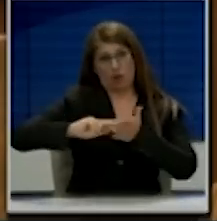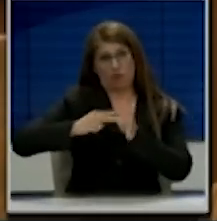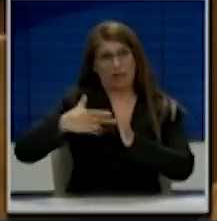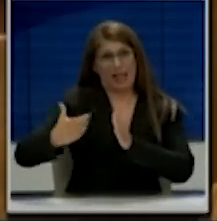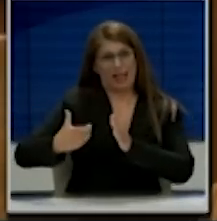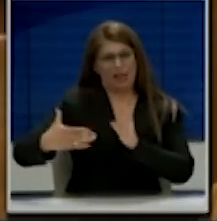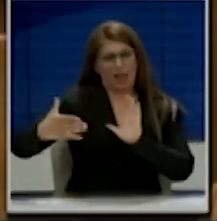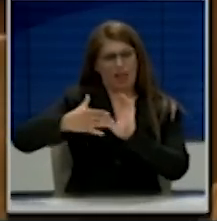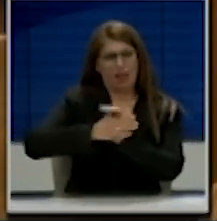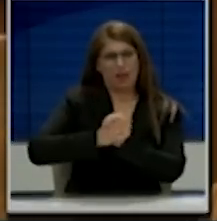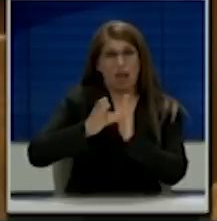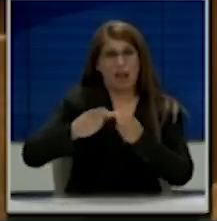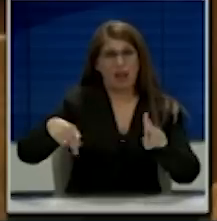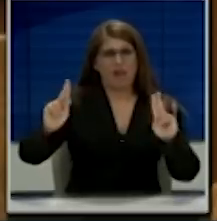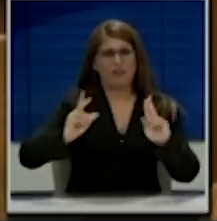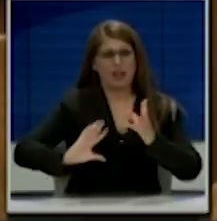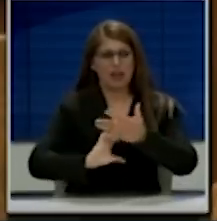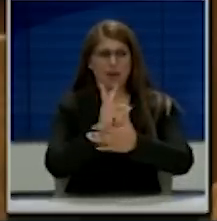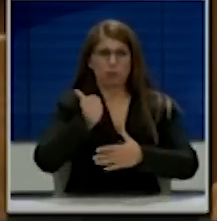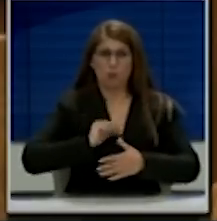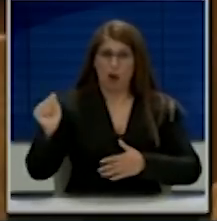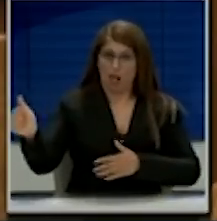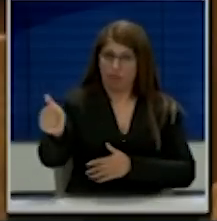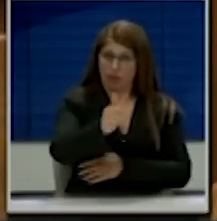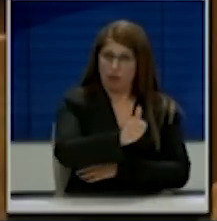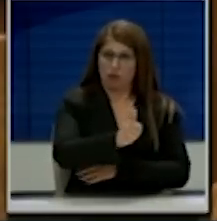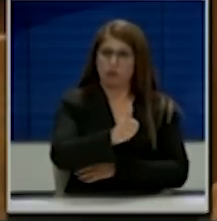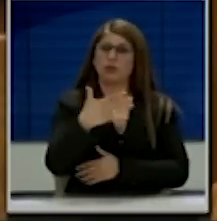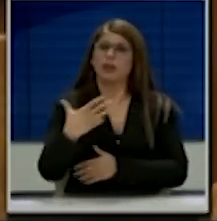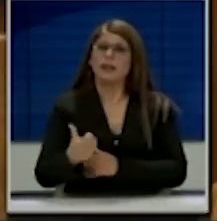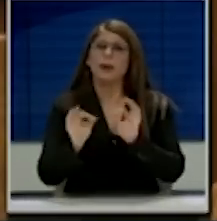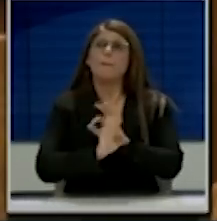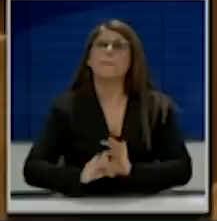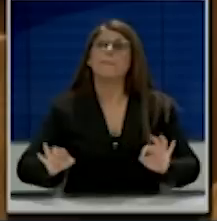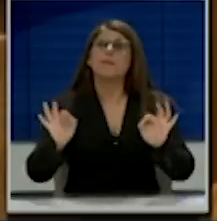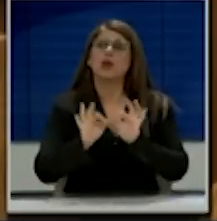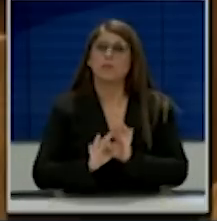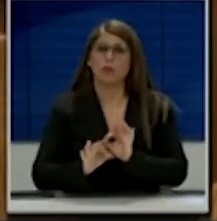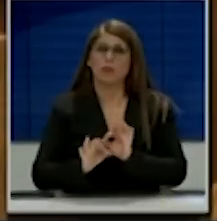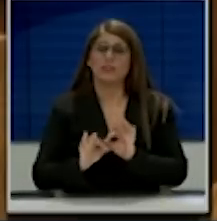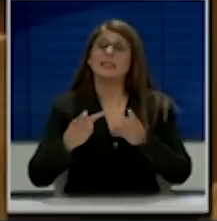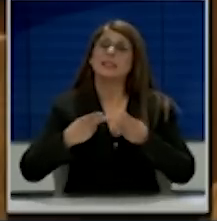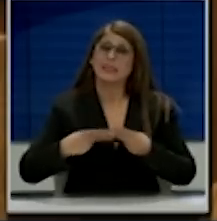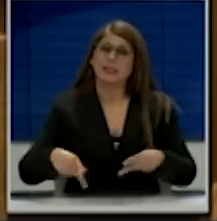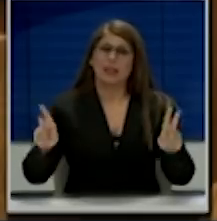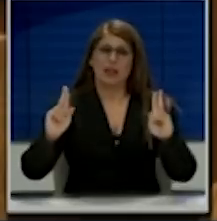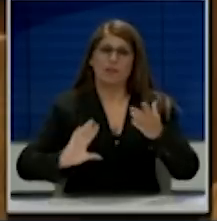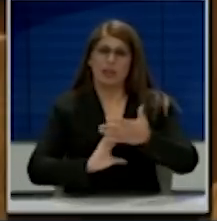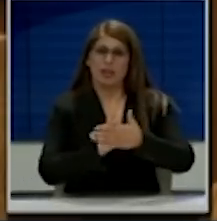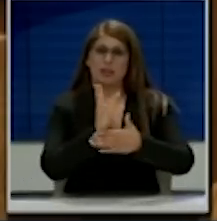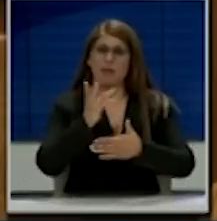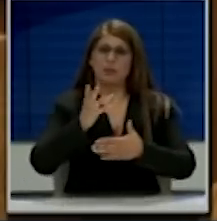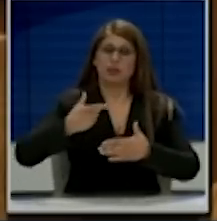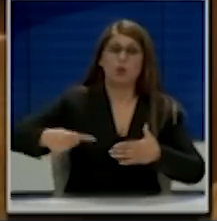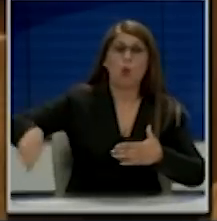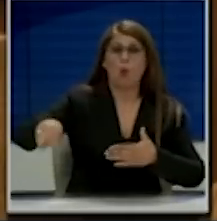η ελεύθερη ανάπτυξη του καθενός και της καθεμιάς είναι προϋπόθεση για την ελεύθερη ανάπτυξη